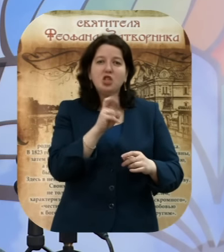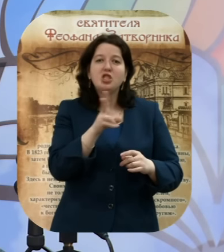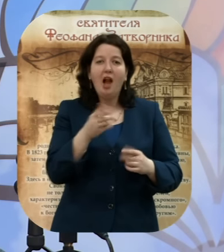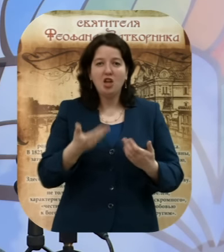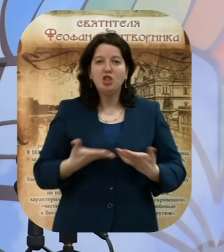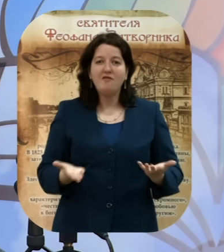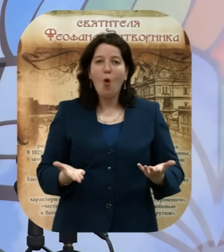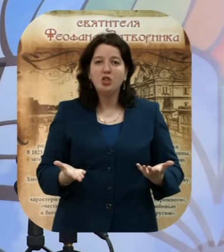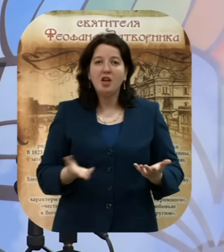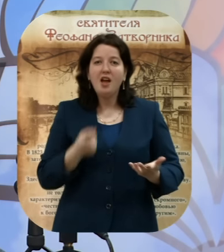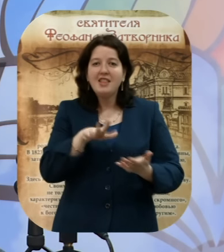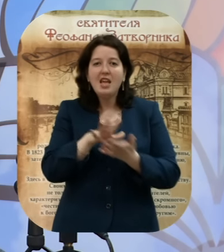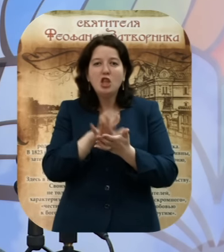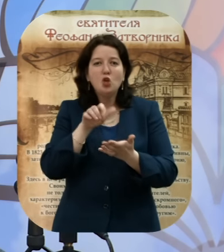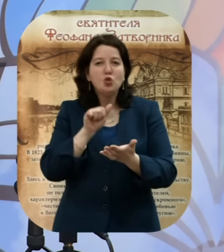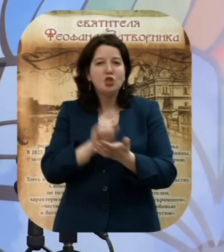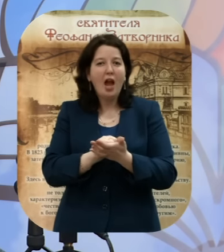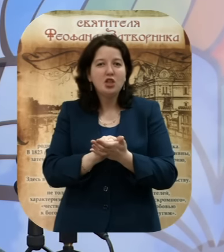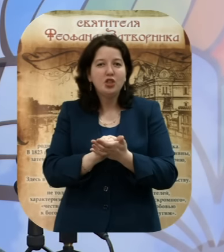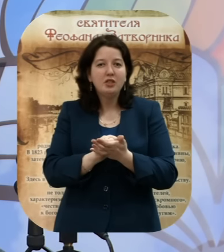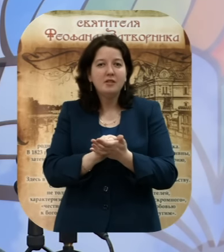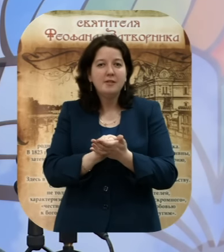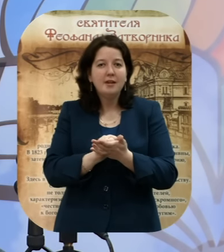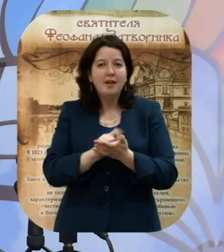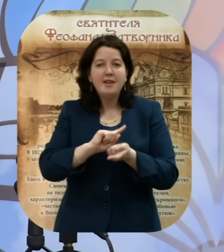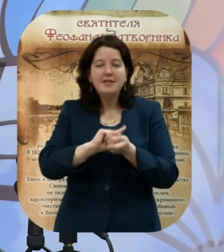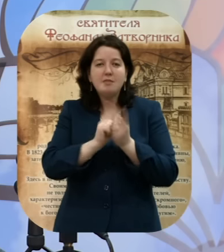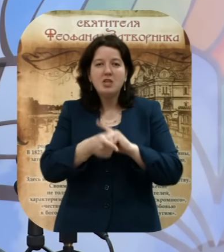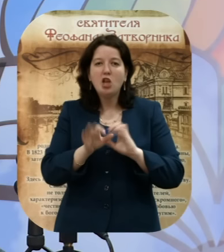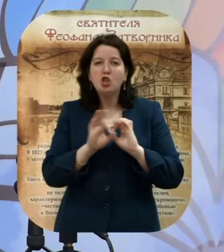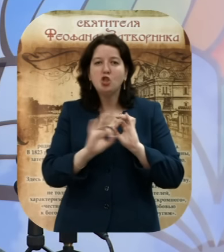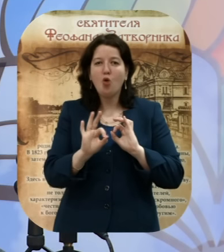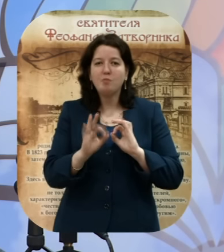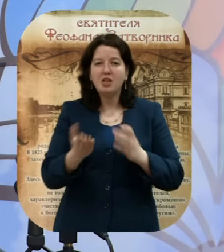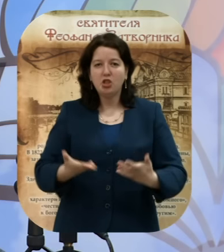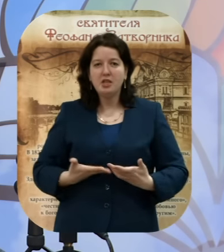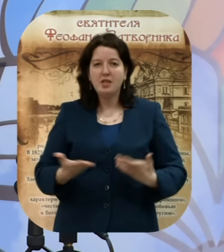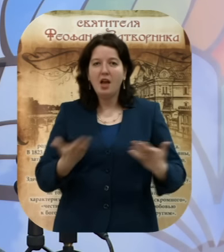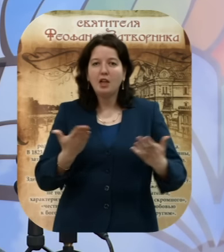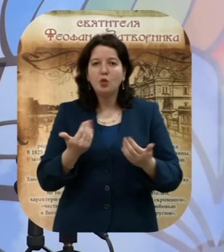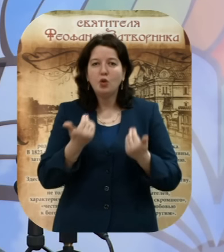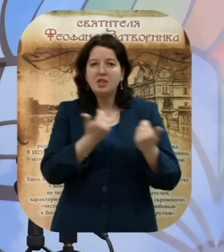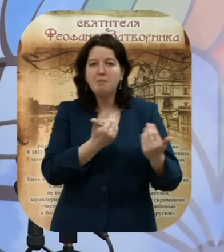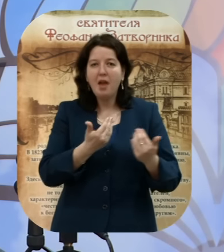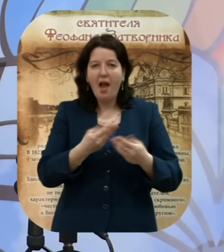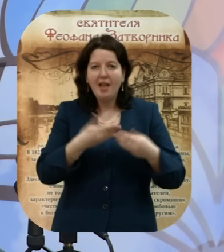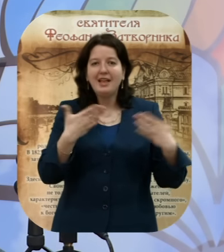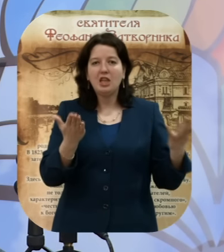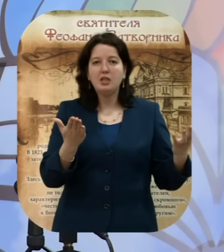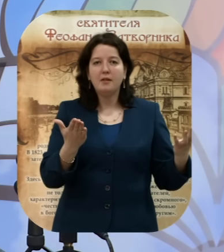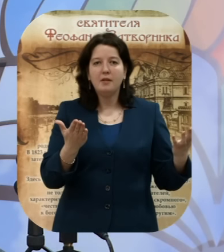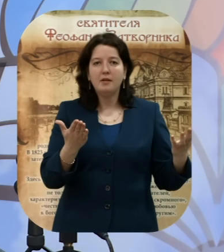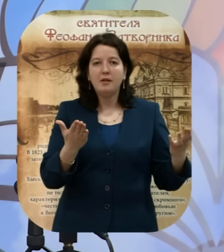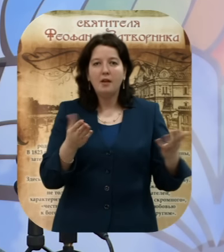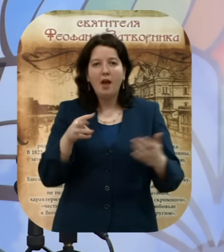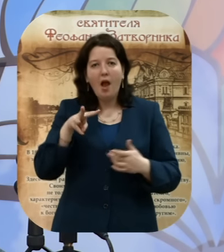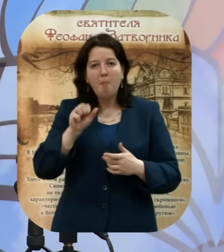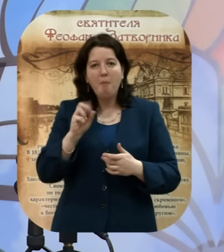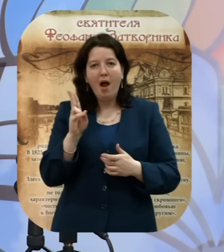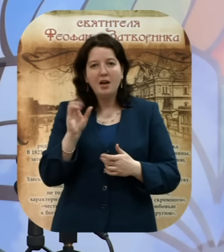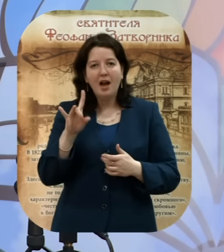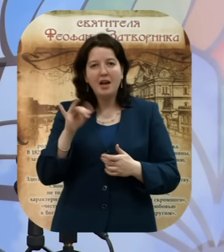Ты нарушаешь те нормы жизни, которые тебе уже открыты. Макарий Великий